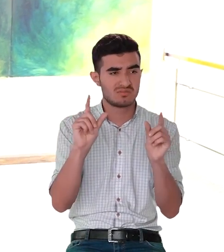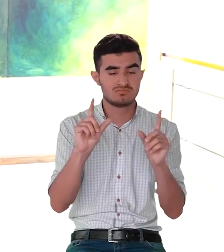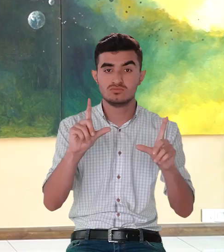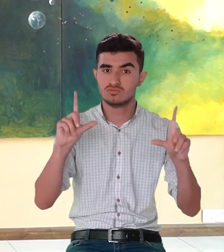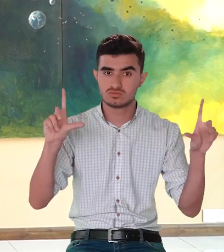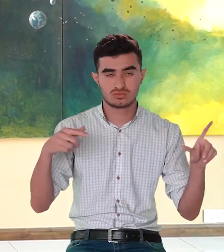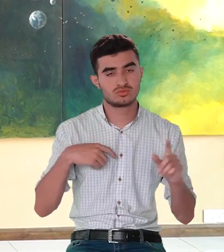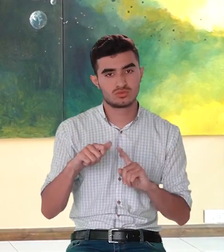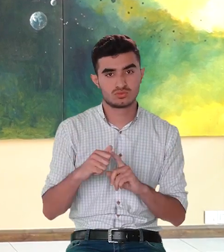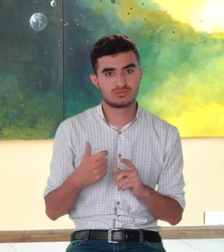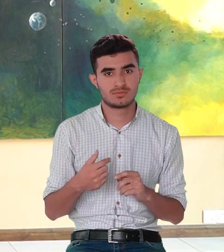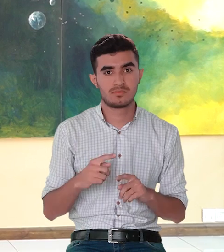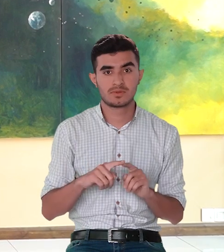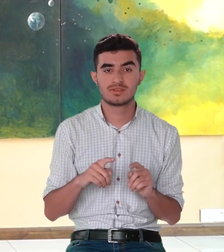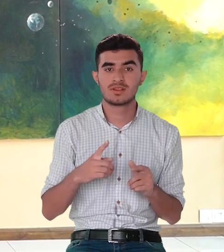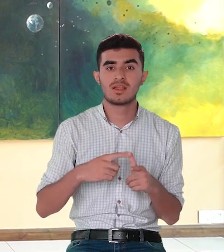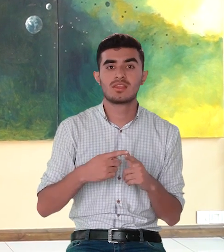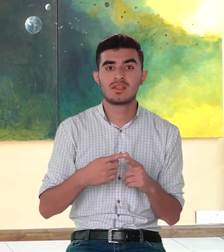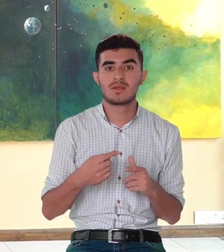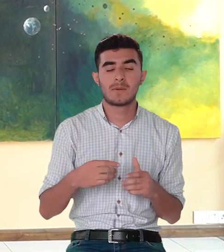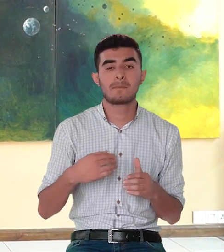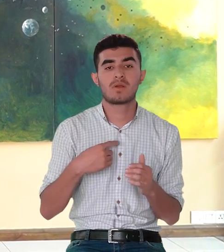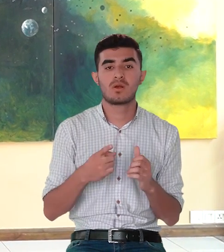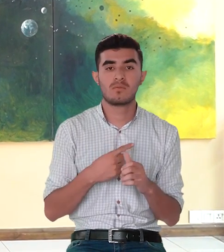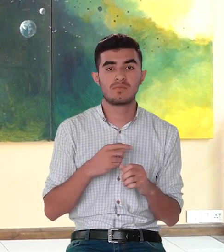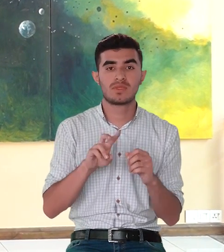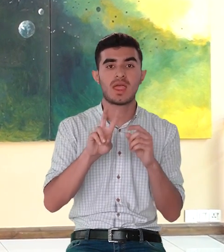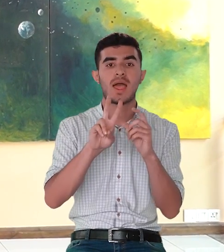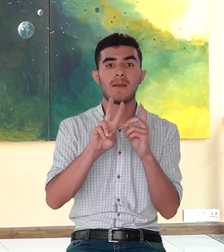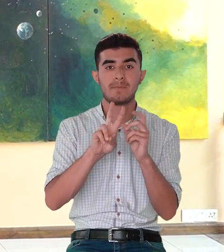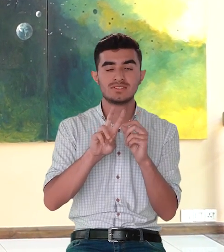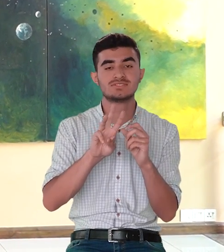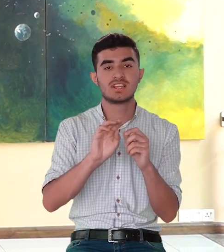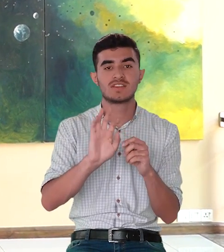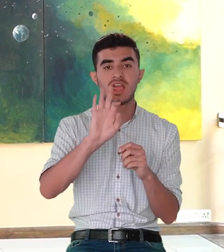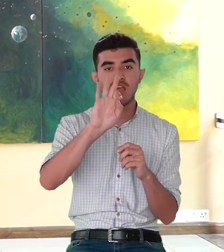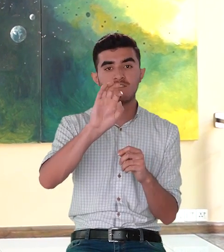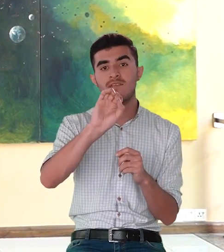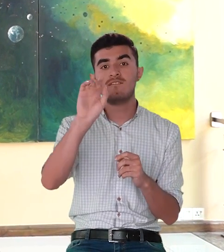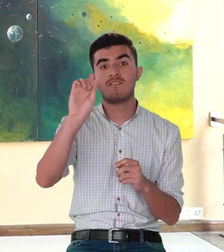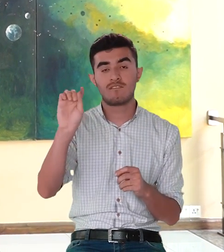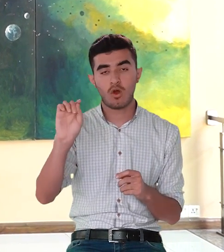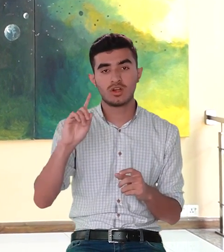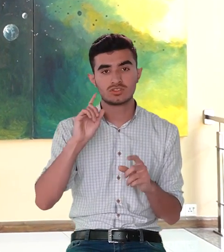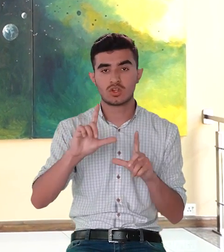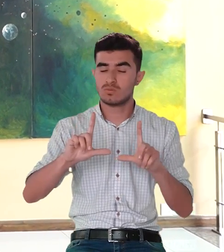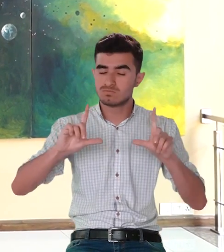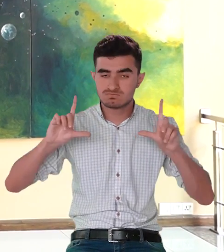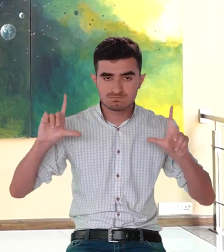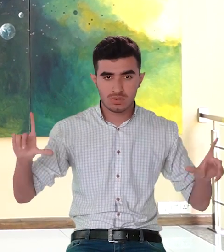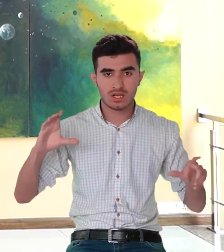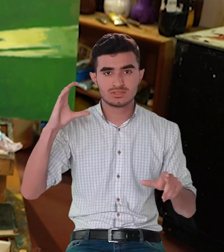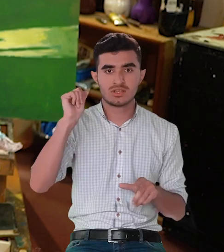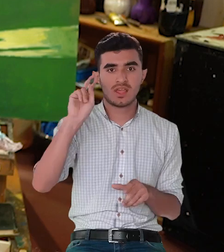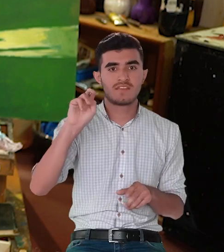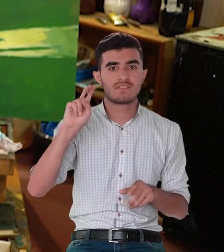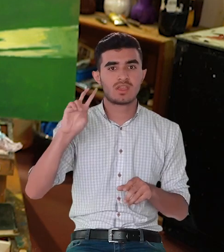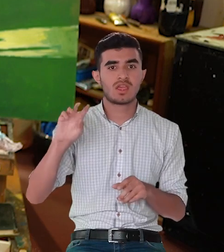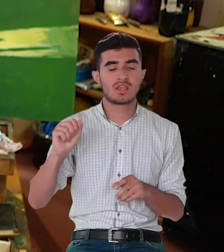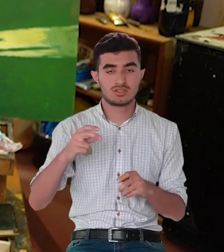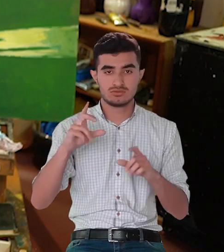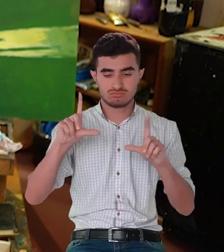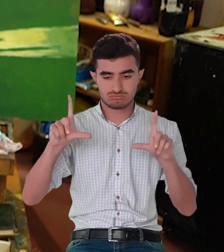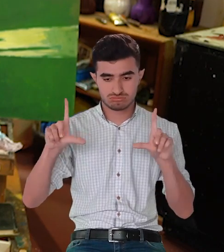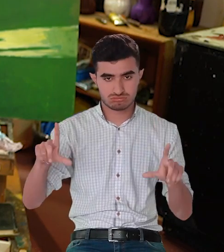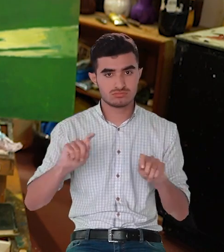ہے نا یہ اس کی واسٹنس جو ہے وہ مجھے پوری نہیں ہو رہی تھی، تو وہ